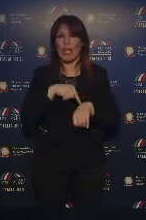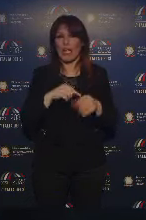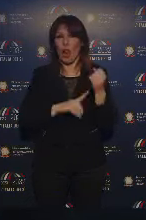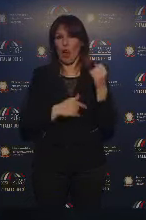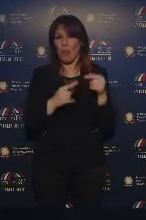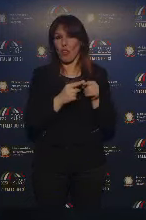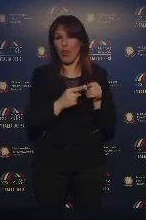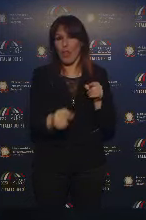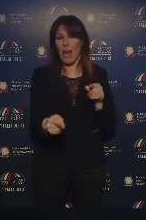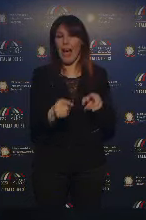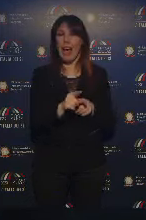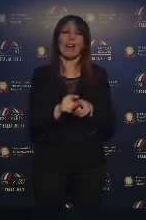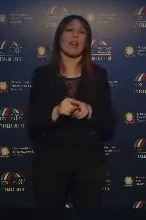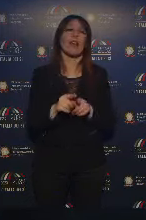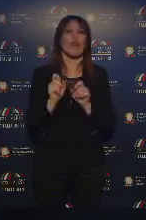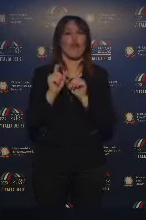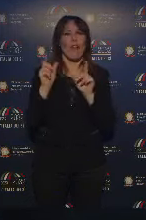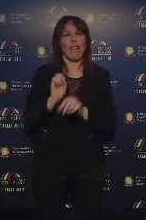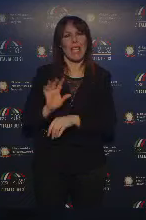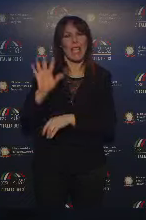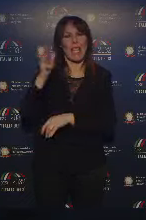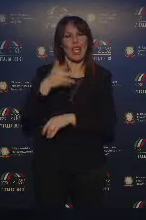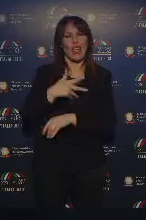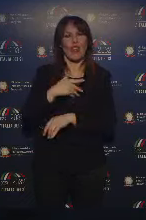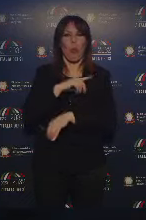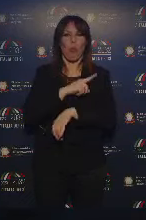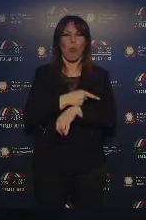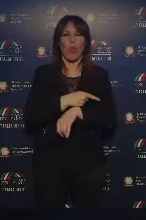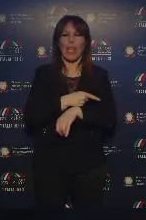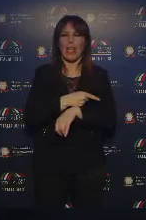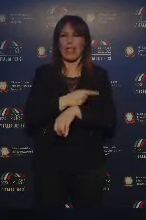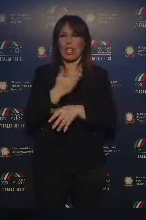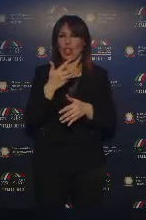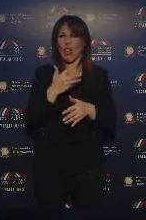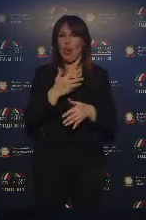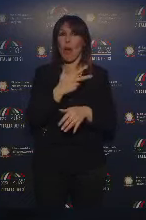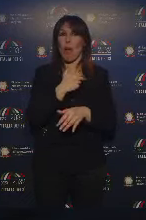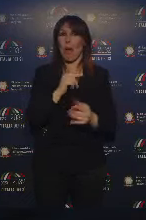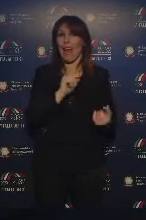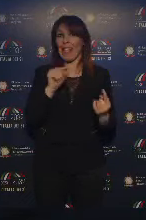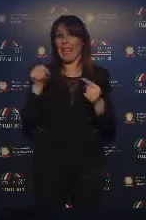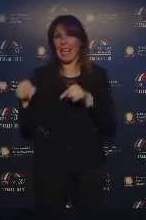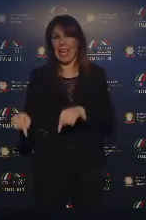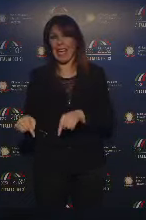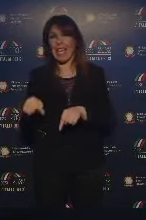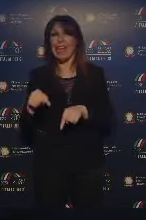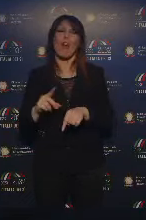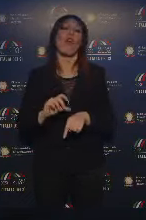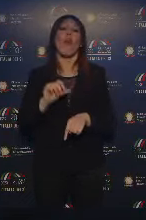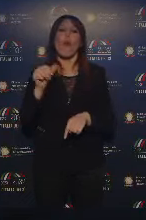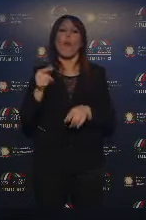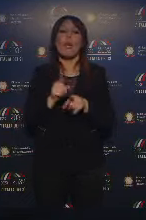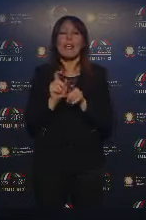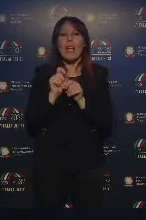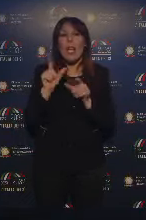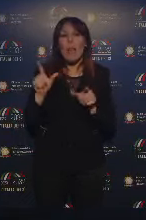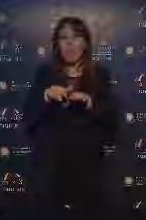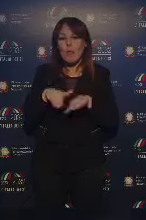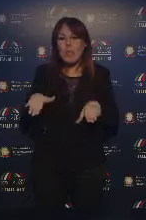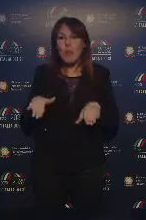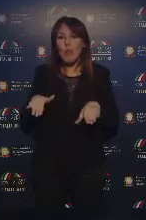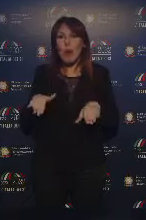e poi un video ci spostiamo dal potentino al materano è una delle prime cose che mi sono arrivate sulla scrivania a